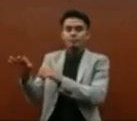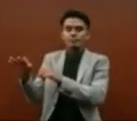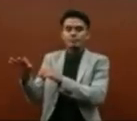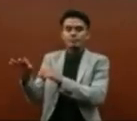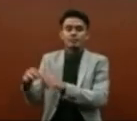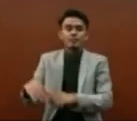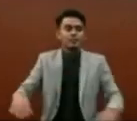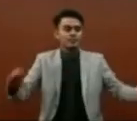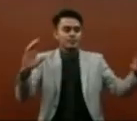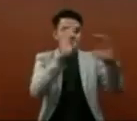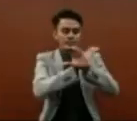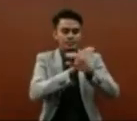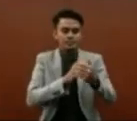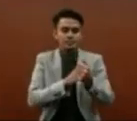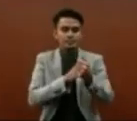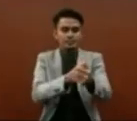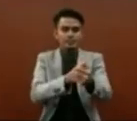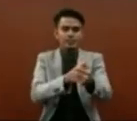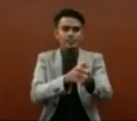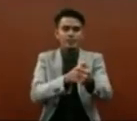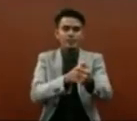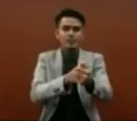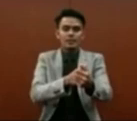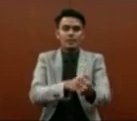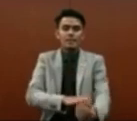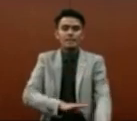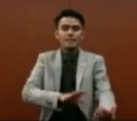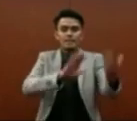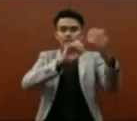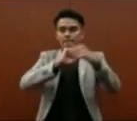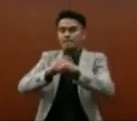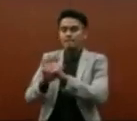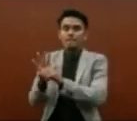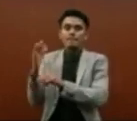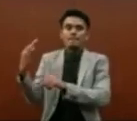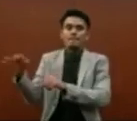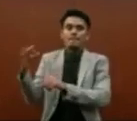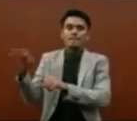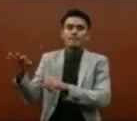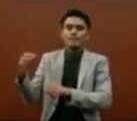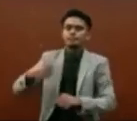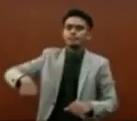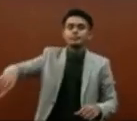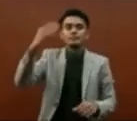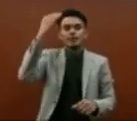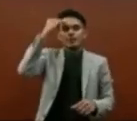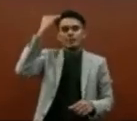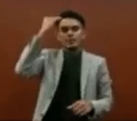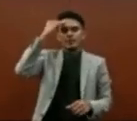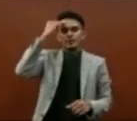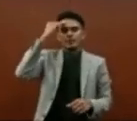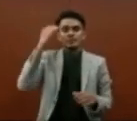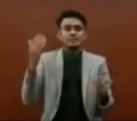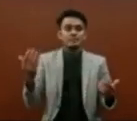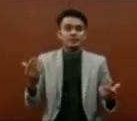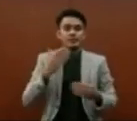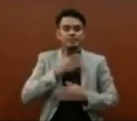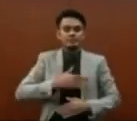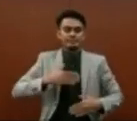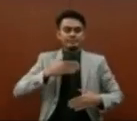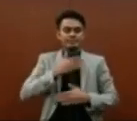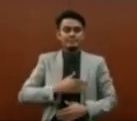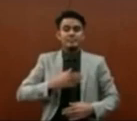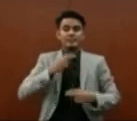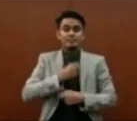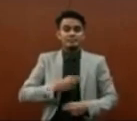daripada cabaran kepimpinan dalam menemani penularan pandemic kita semua Mulai sedang bahwa nikmat kesehatan